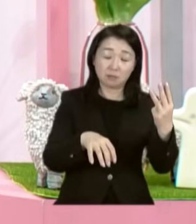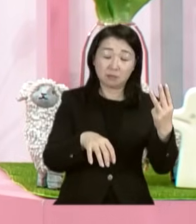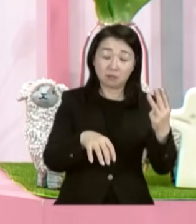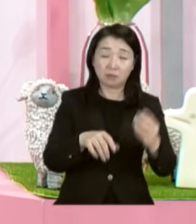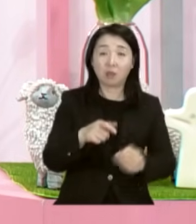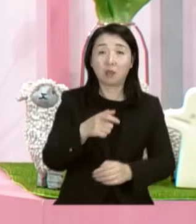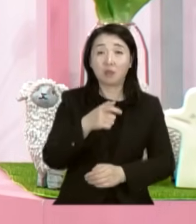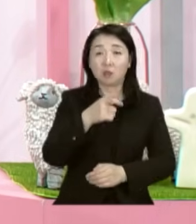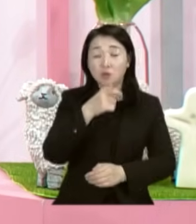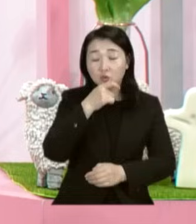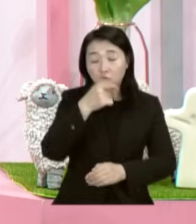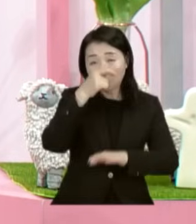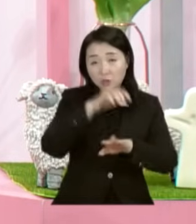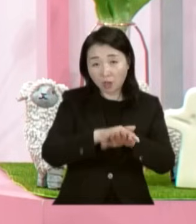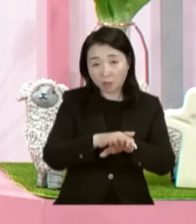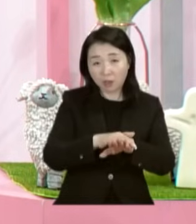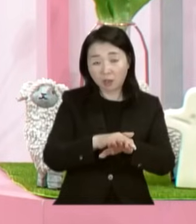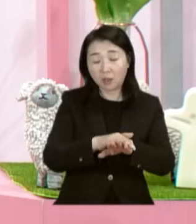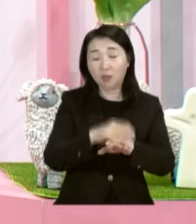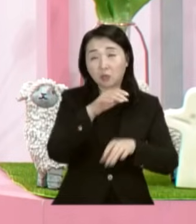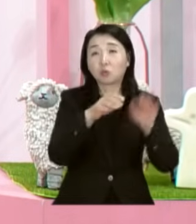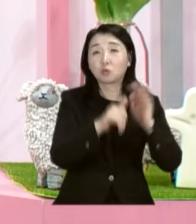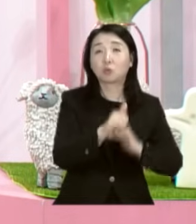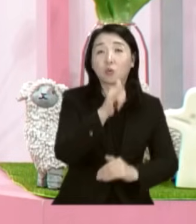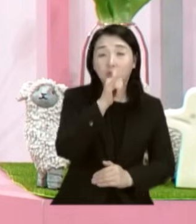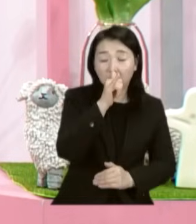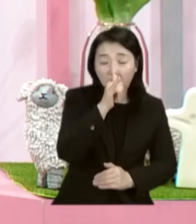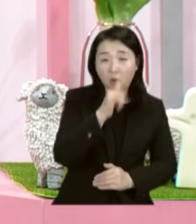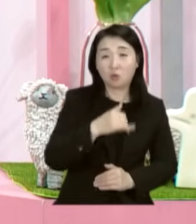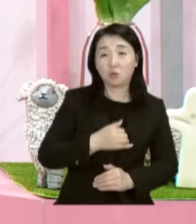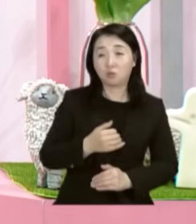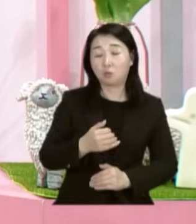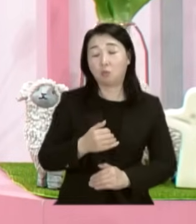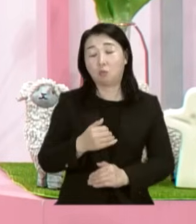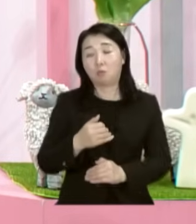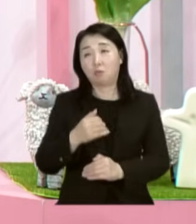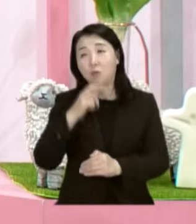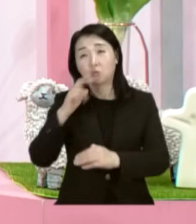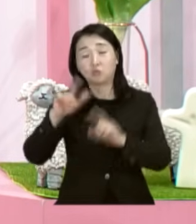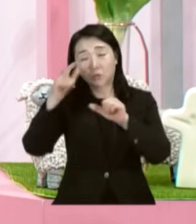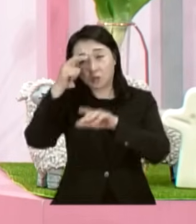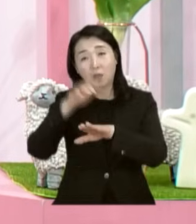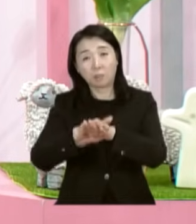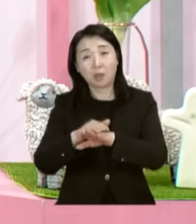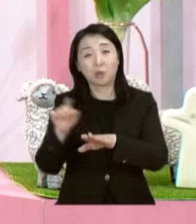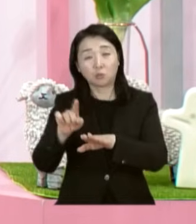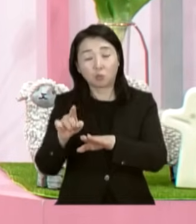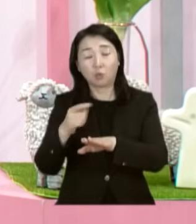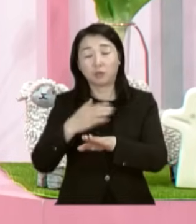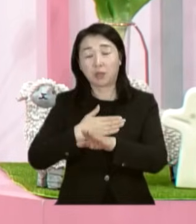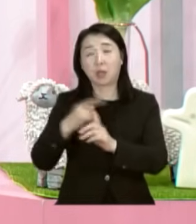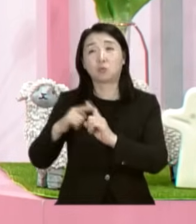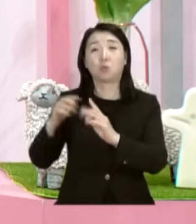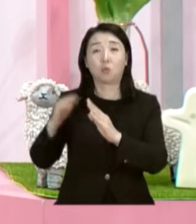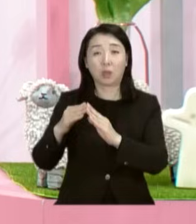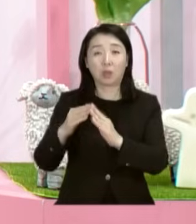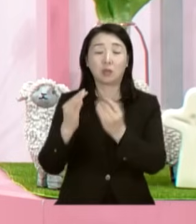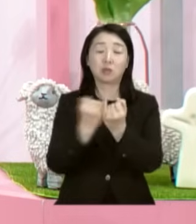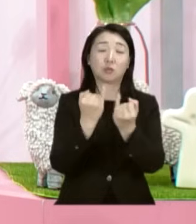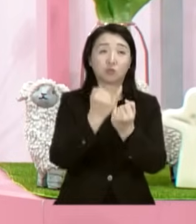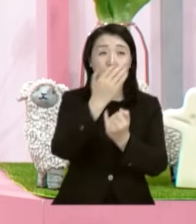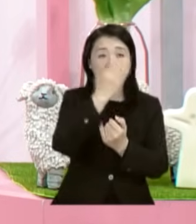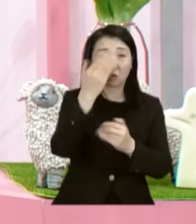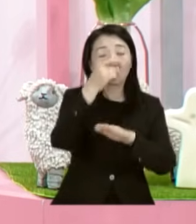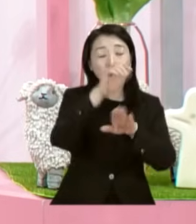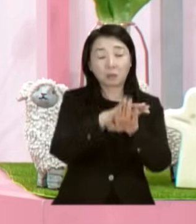선수촌에서 드리고 또 주말 예 주일 오전 예배 저희 교회에서 드리고 여자 친구가 지금 청년 예배를 다른 데에서 다녀요 그래서